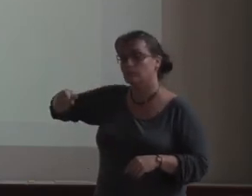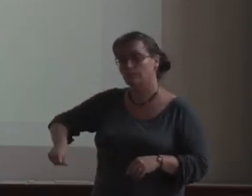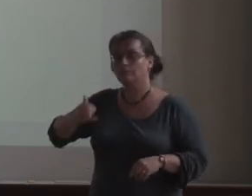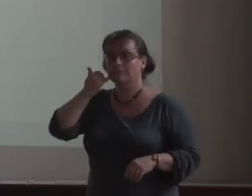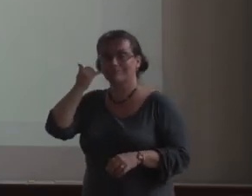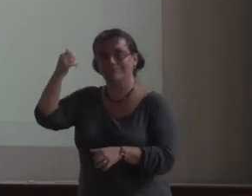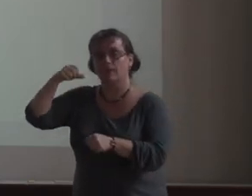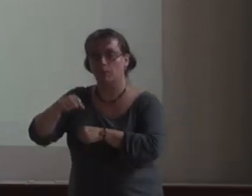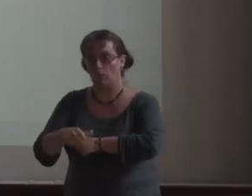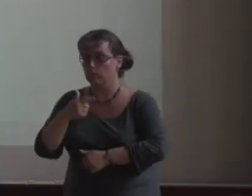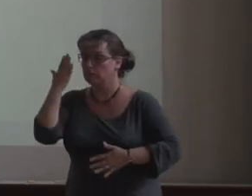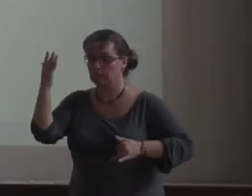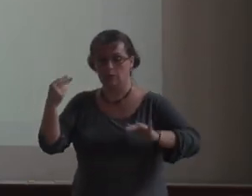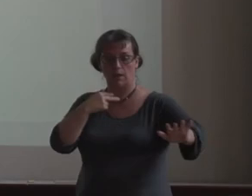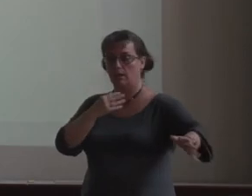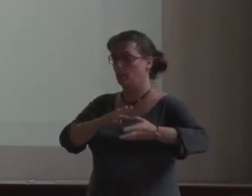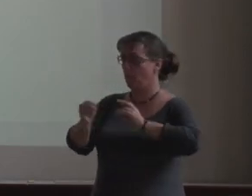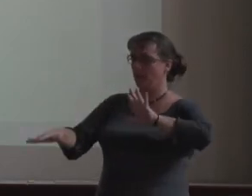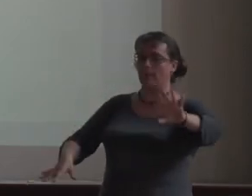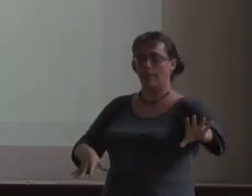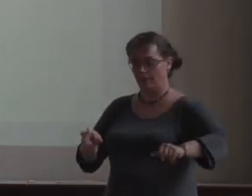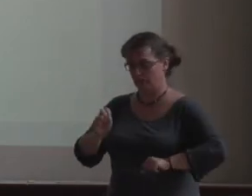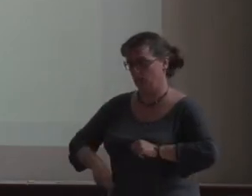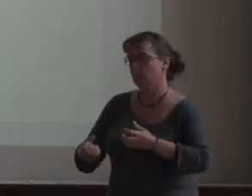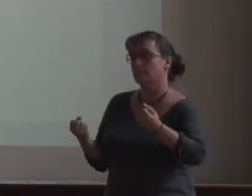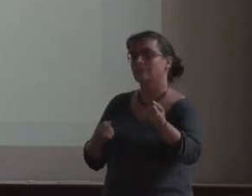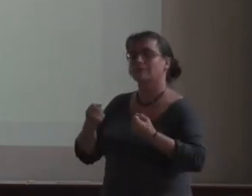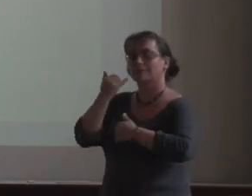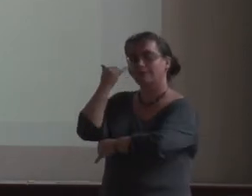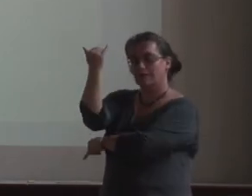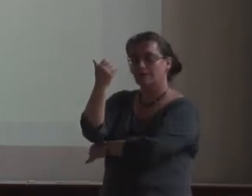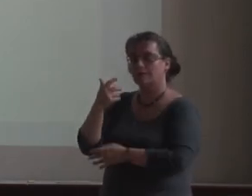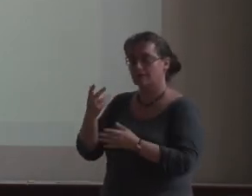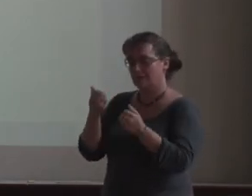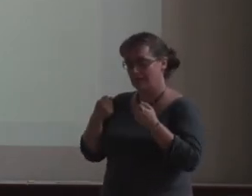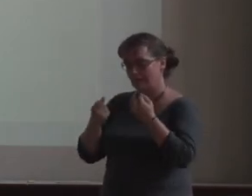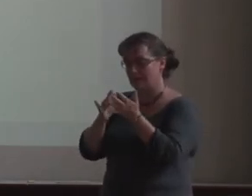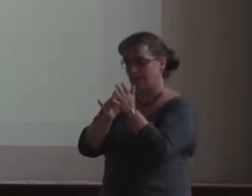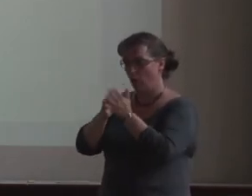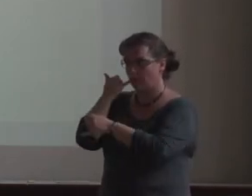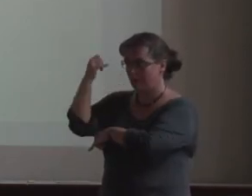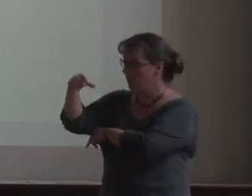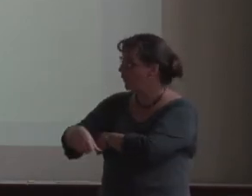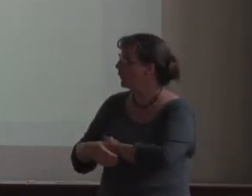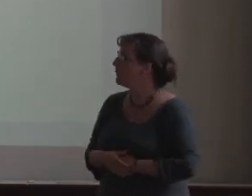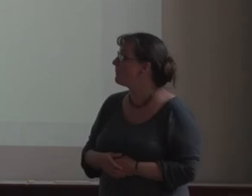permet d'appeler le service client si jamais on a un problème. Et puis, on va avoir aussi une